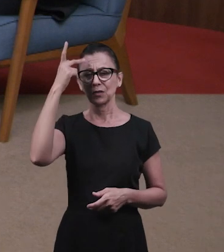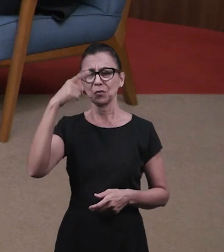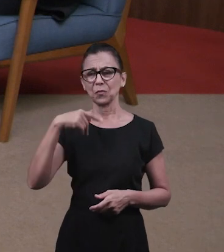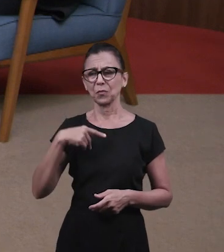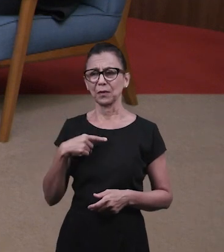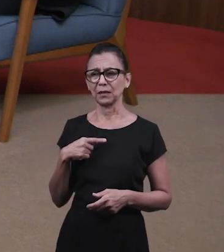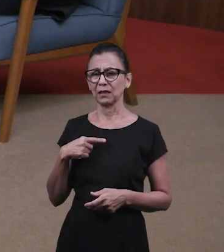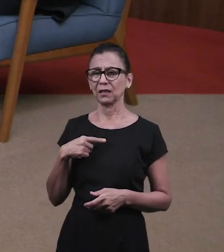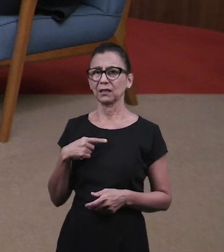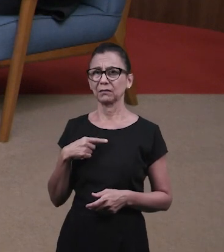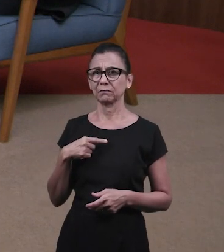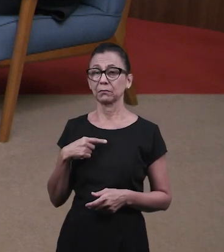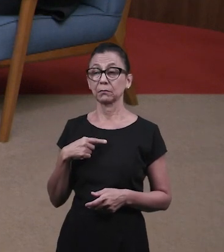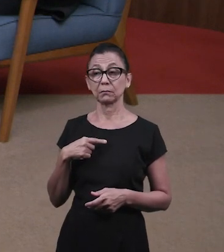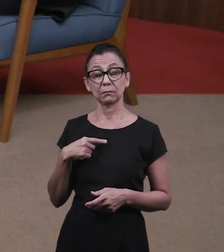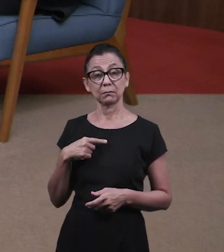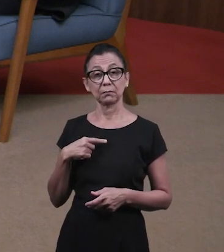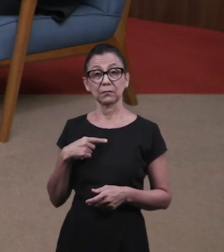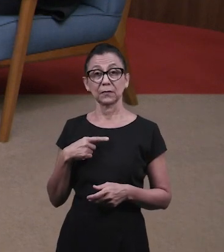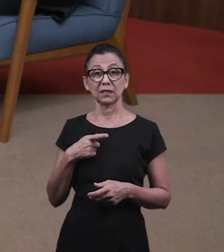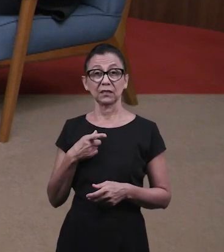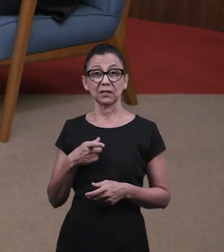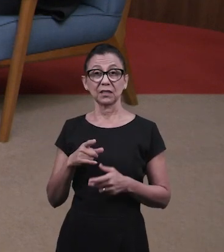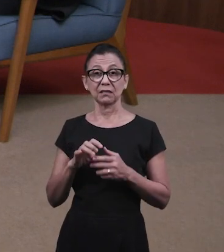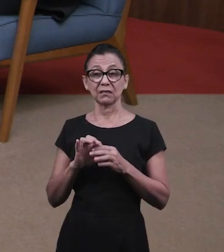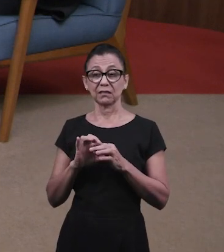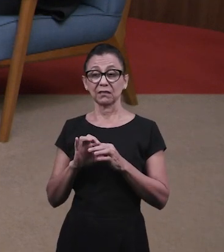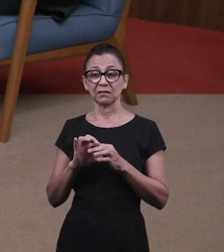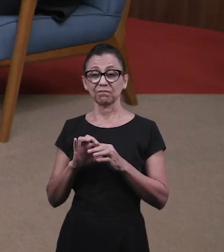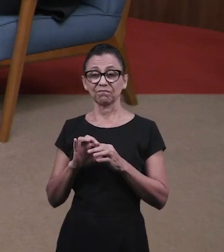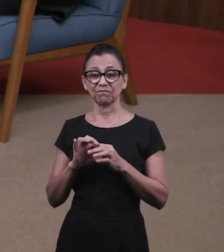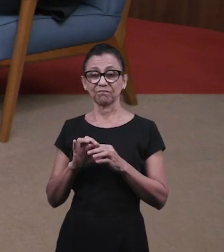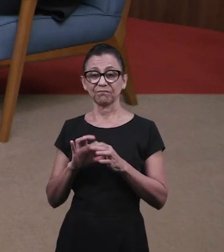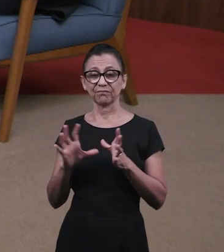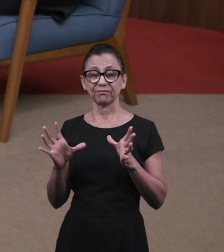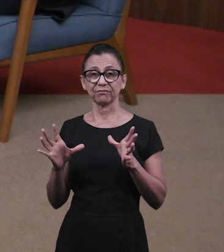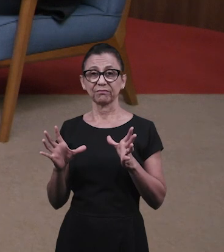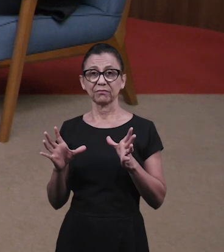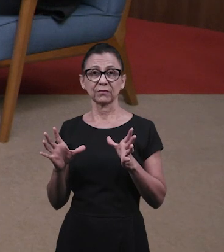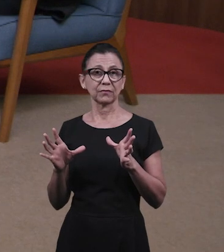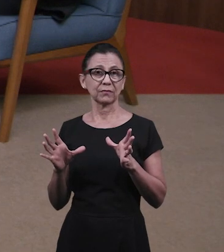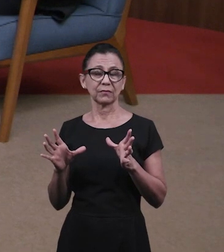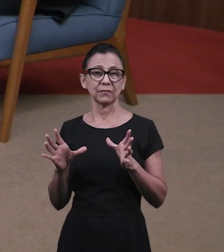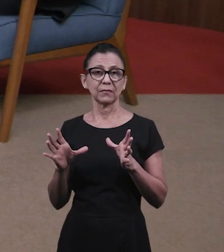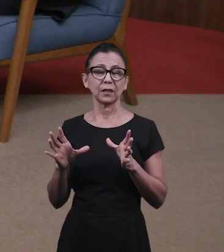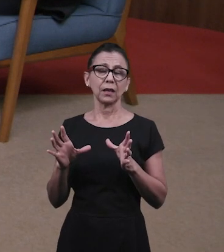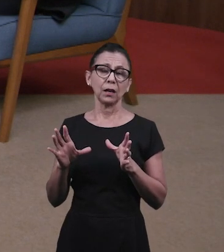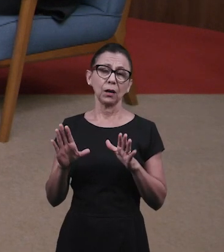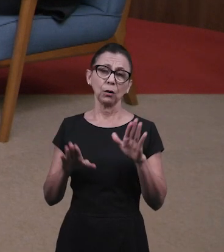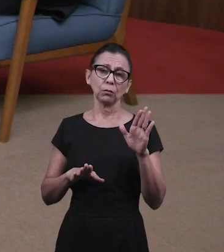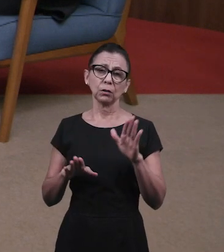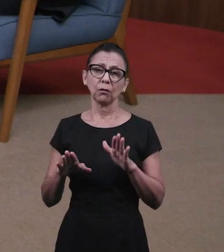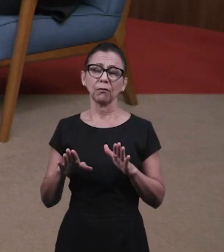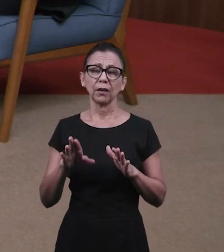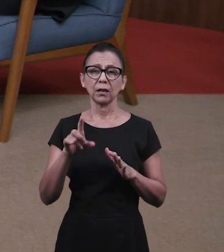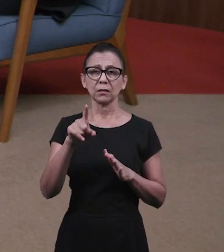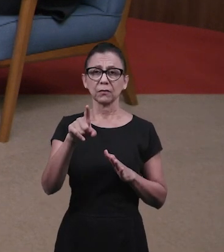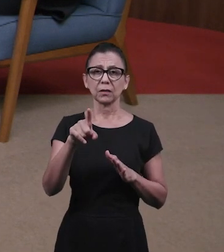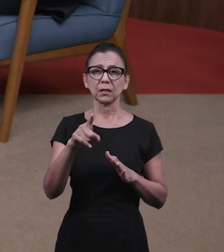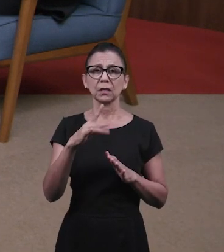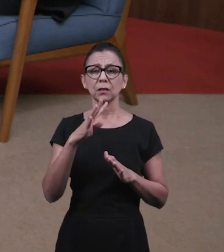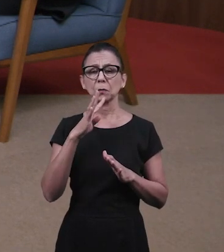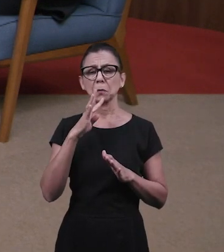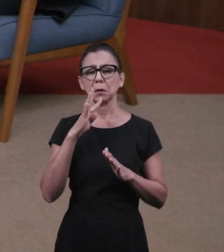le Saint-Esprit, mais s'est perdue. Ou au contraire, elle connaît la Bible, peut-être même une